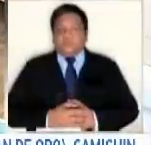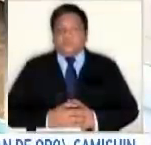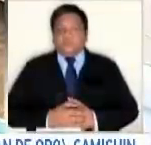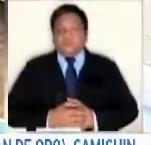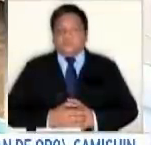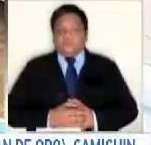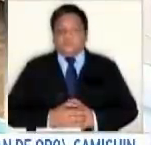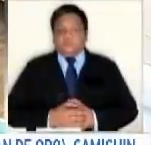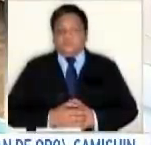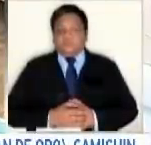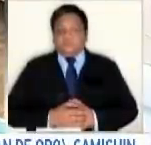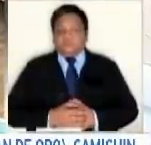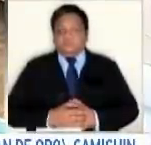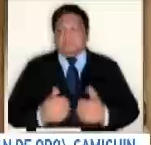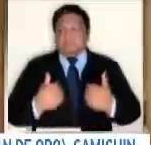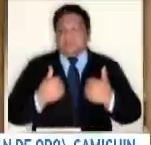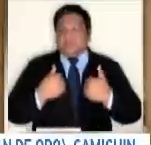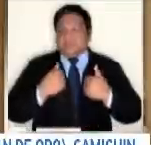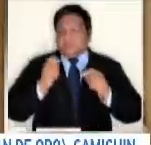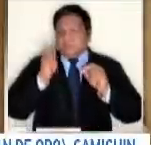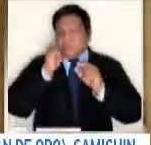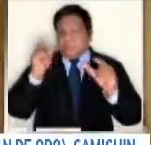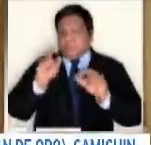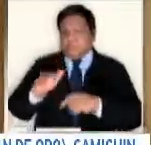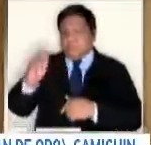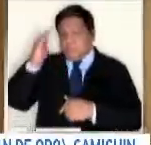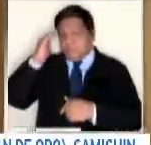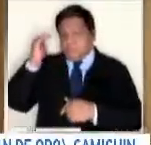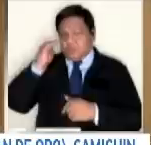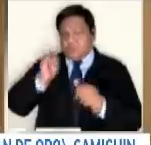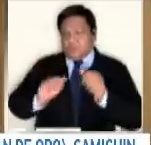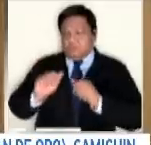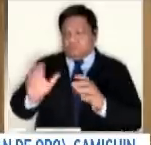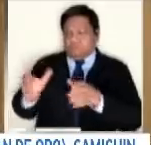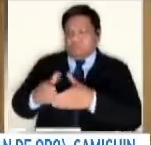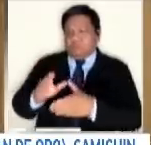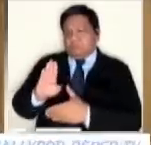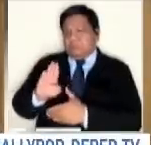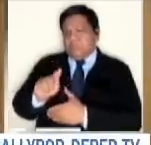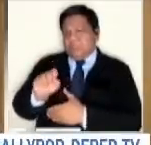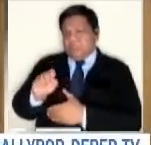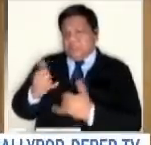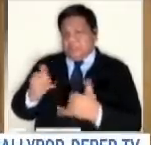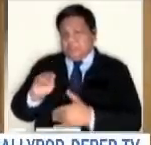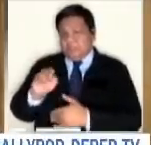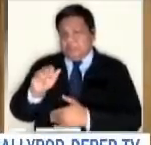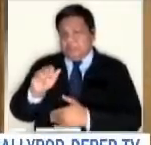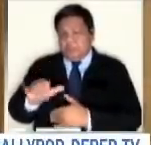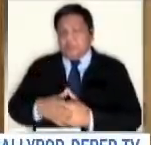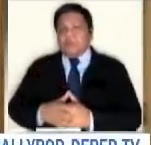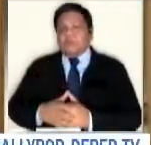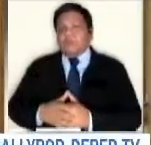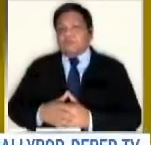May surprise ang BTS sa kanilang fans ngayong Mayo. Pinost sa Twitter account ng grupo ang teaser ng isang heart na natutunaw